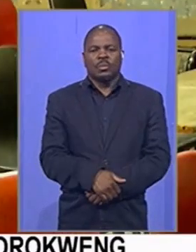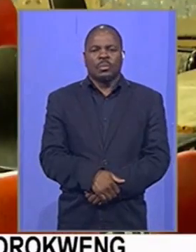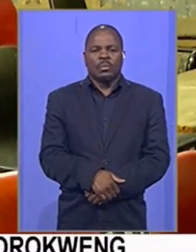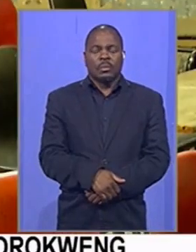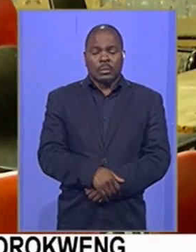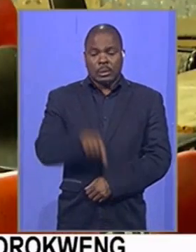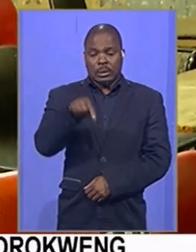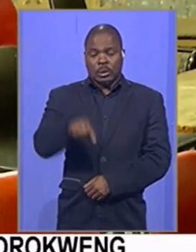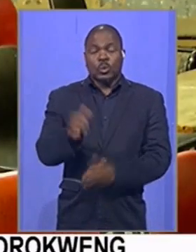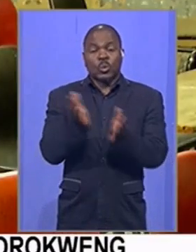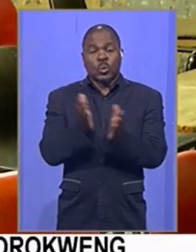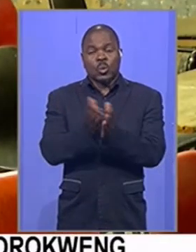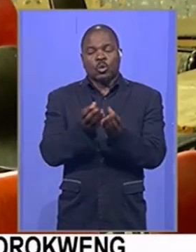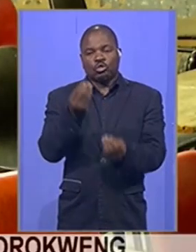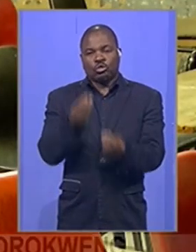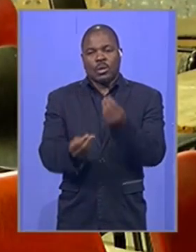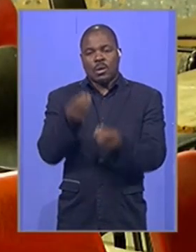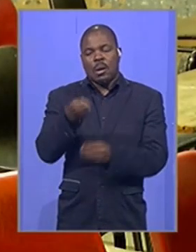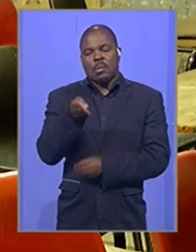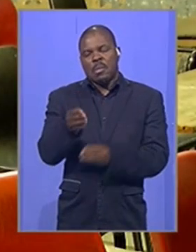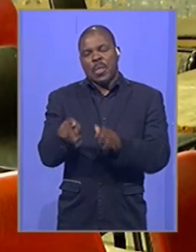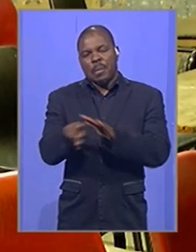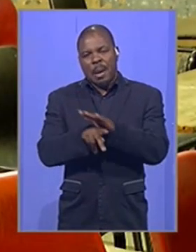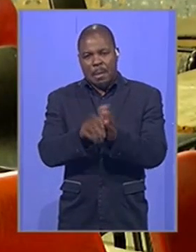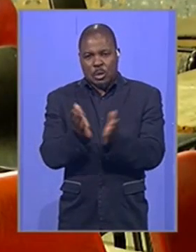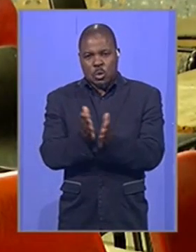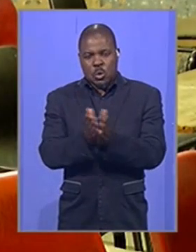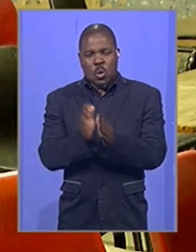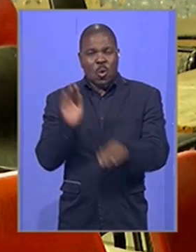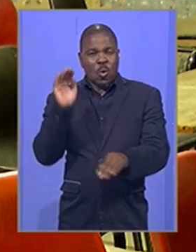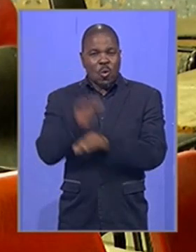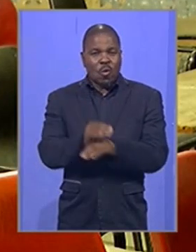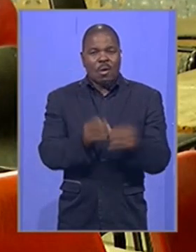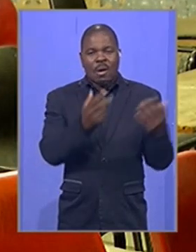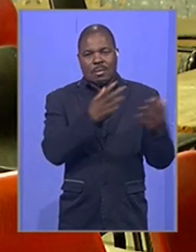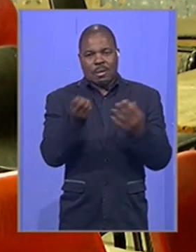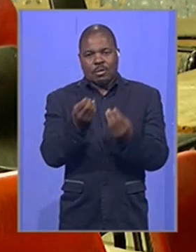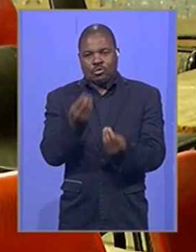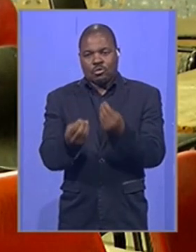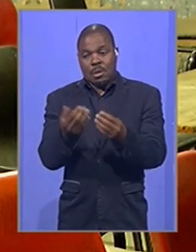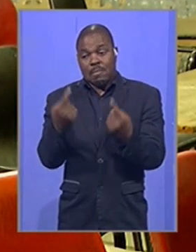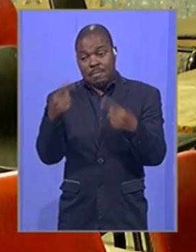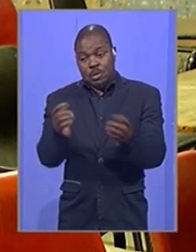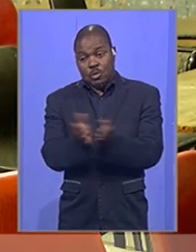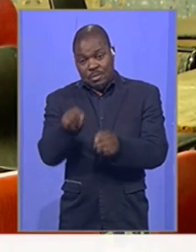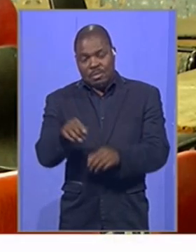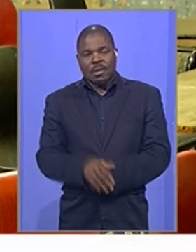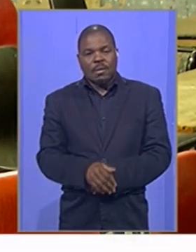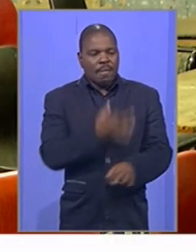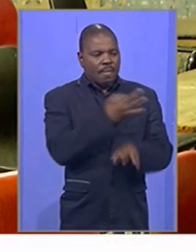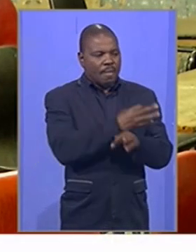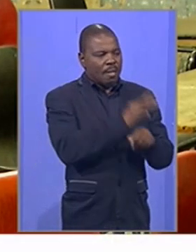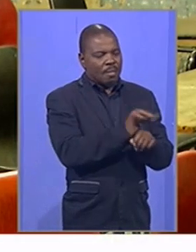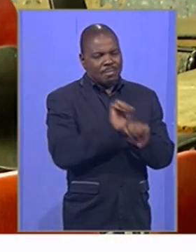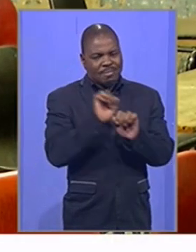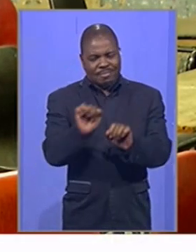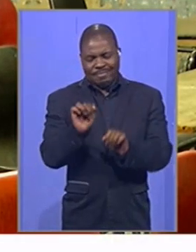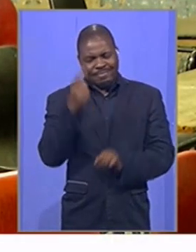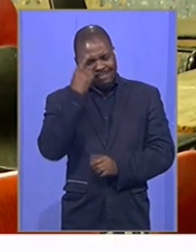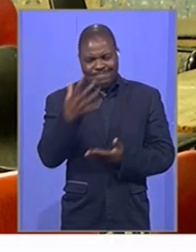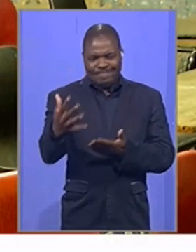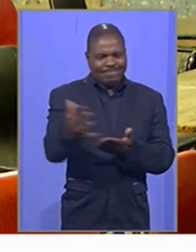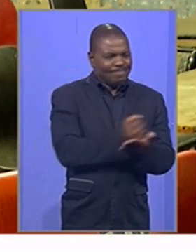sekolo seo go tsenang bana ba bannye bao ba fetang 900 batsadi ba ile ba gapelesega gore ba ba ntshe mo